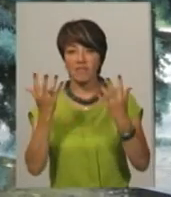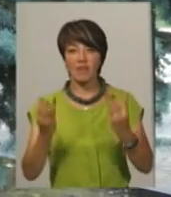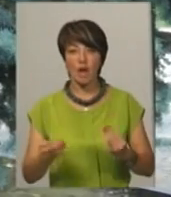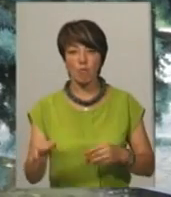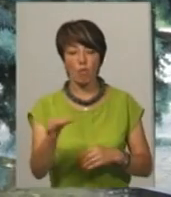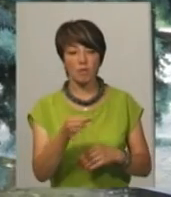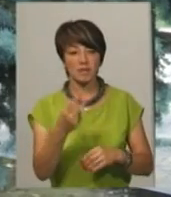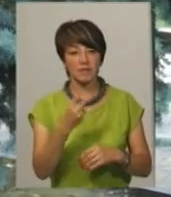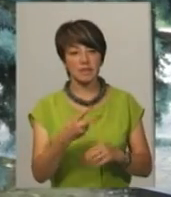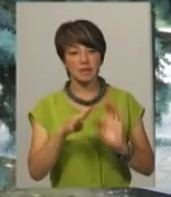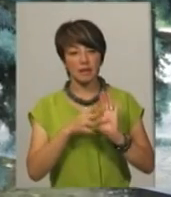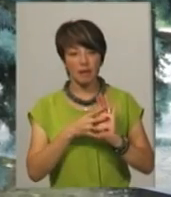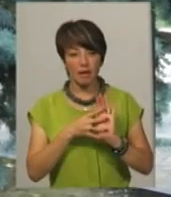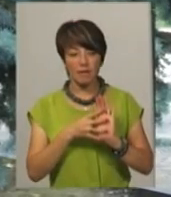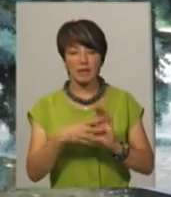області